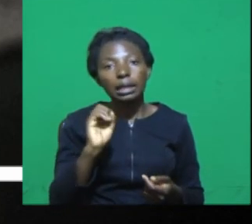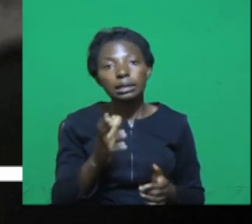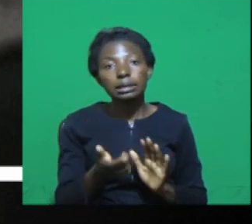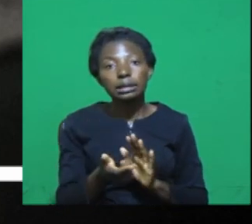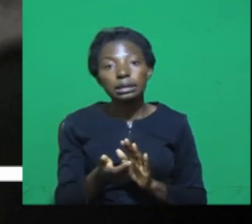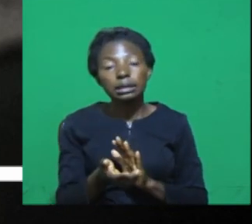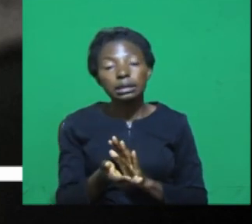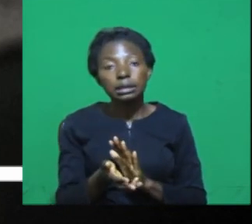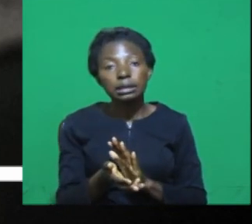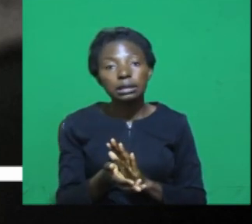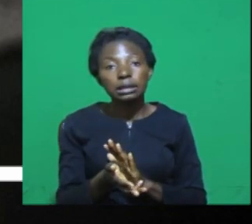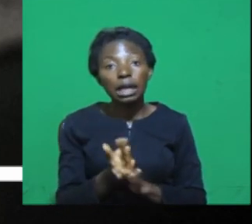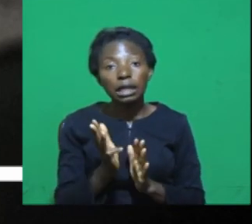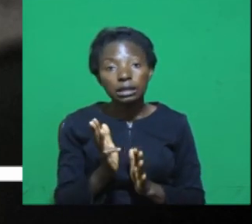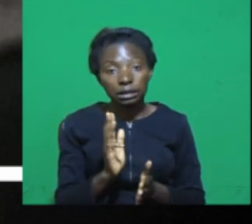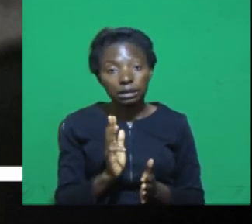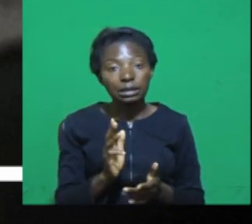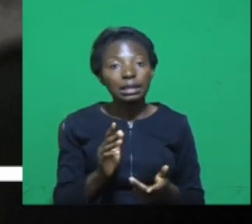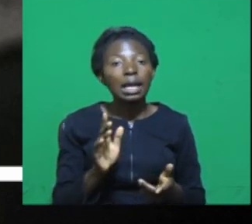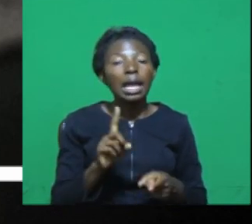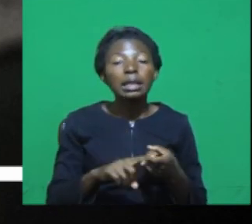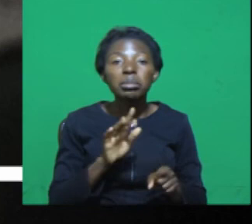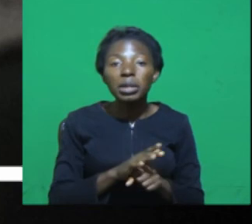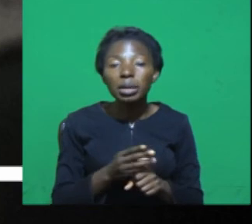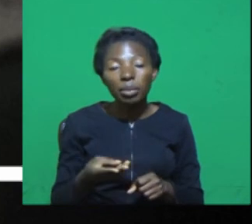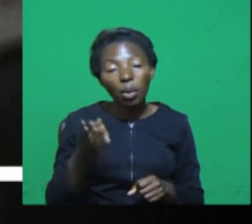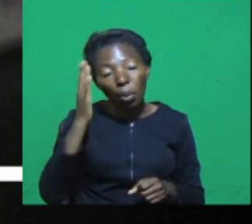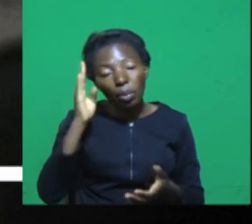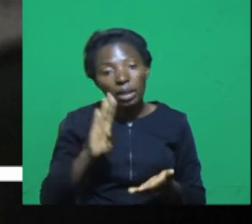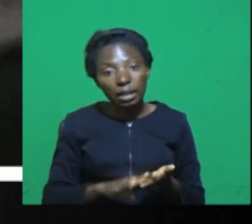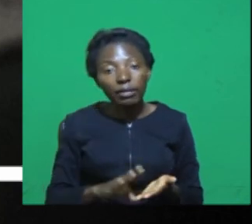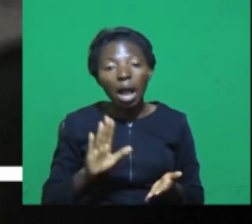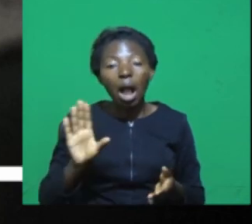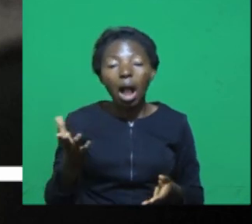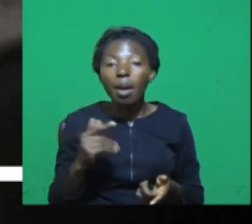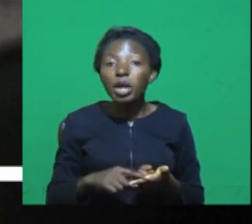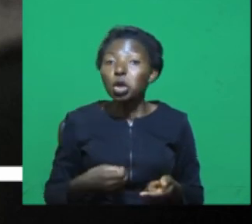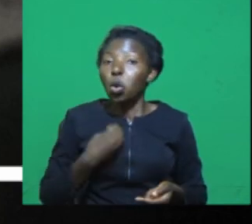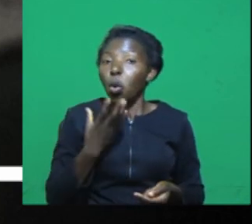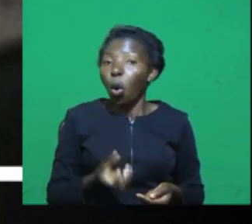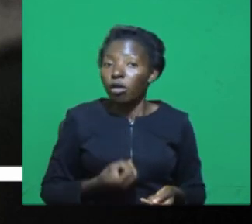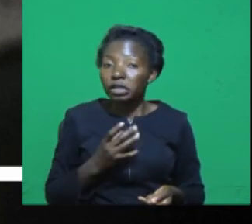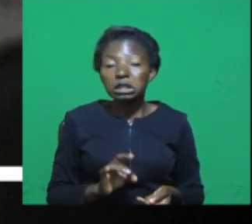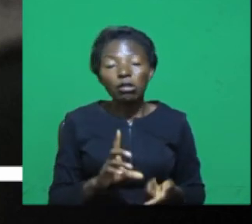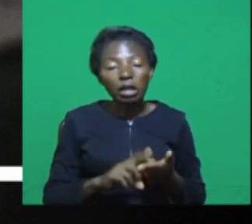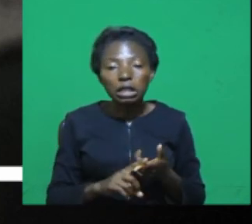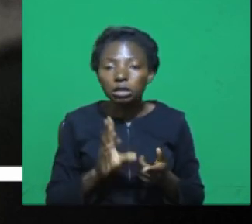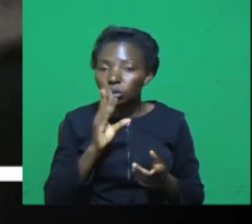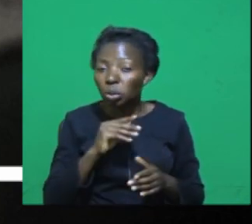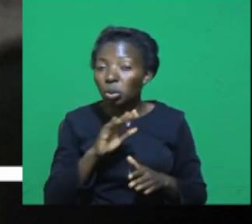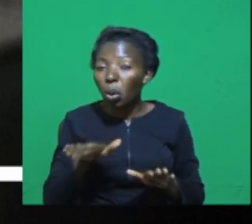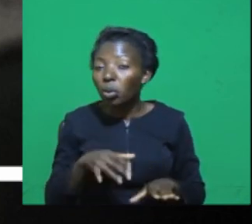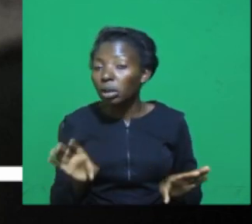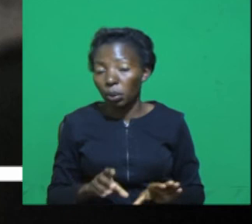verse 18 to 20. Zvino vazhinji vavakanga vatenda vakauya vakazvireurura nekurondedzera mabasa avo.